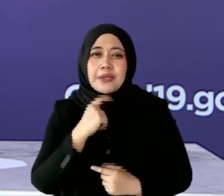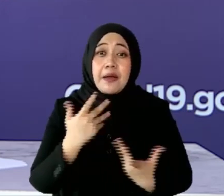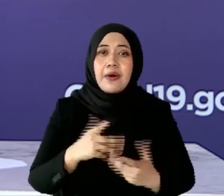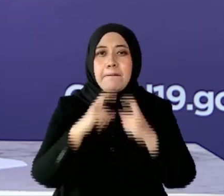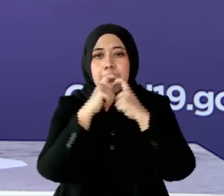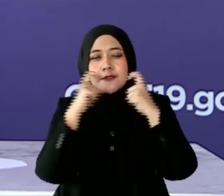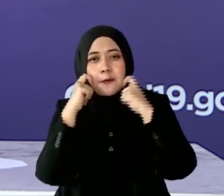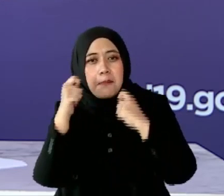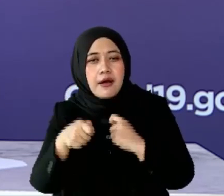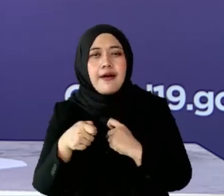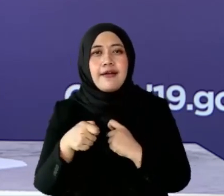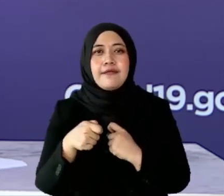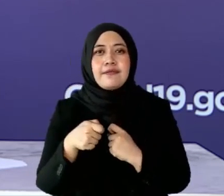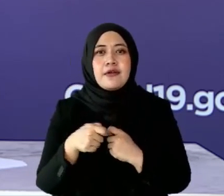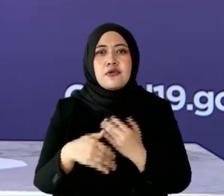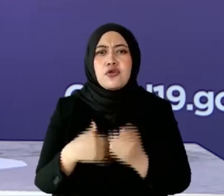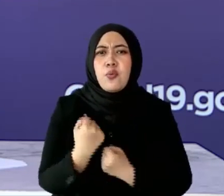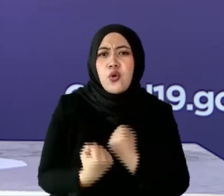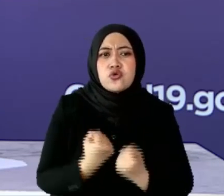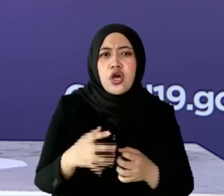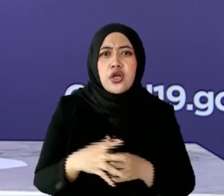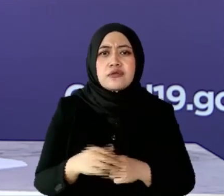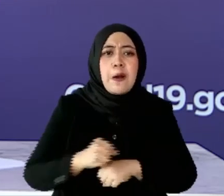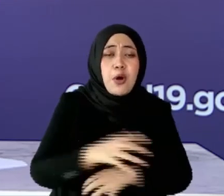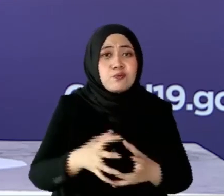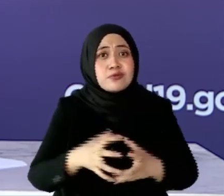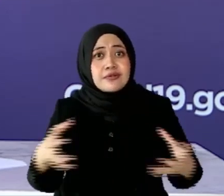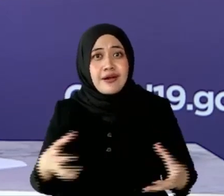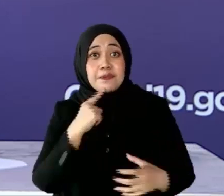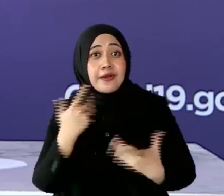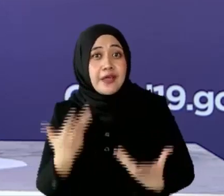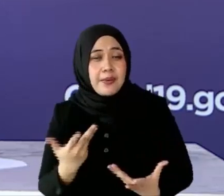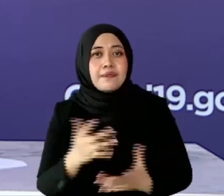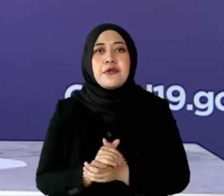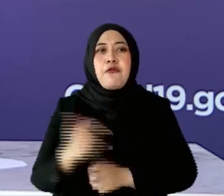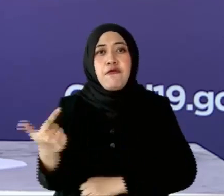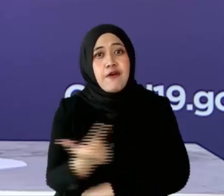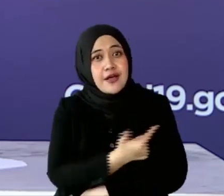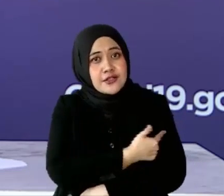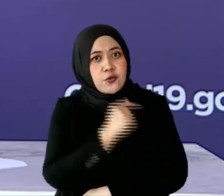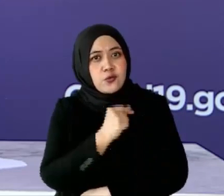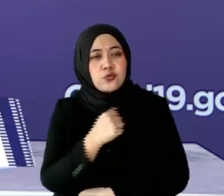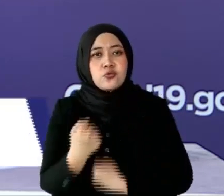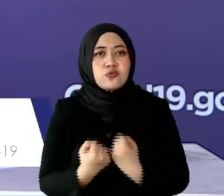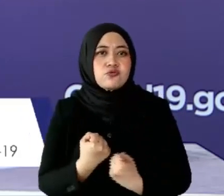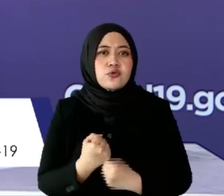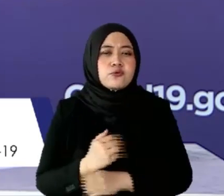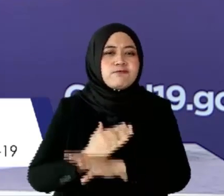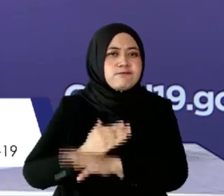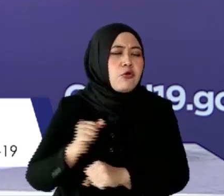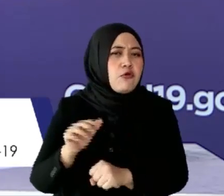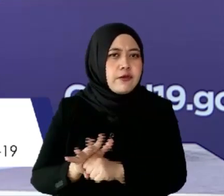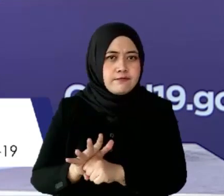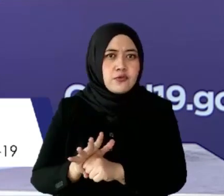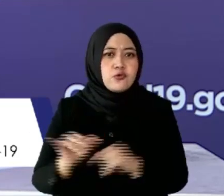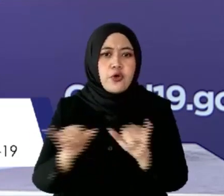masker saat keluar rumah, sampai usaha yang berskala besar seperti pelaksanaan vaksinasi demi mencapai kekebalan komunitas di